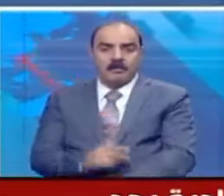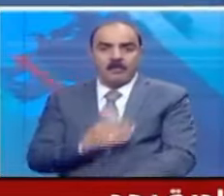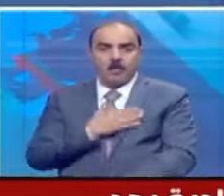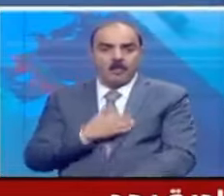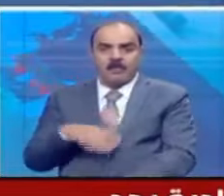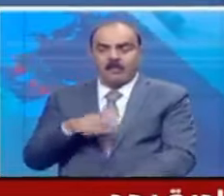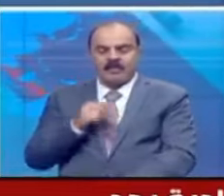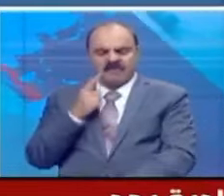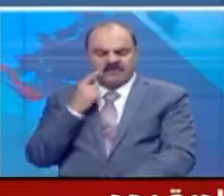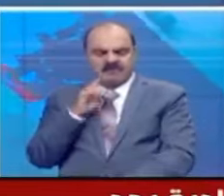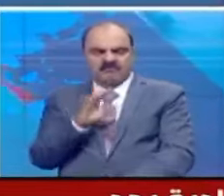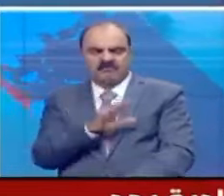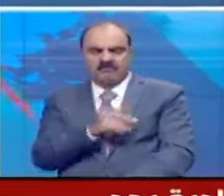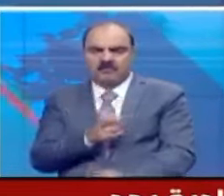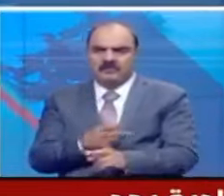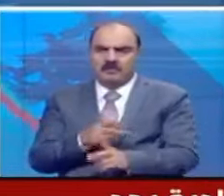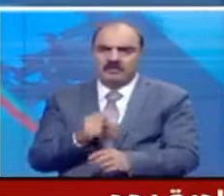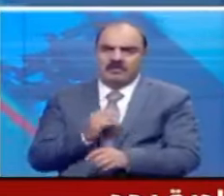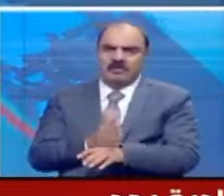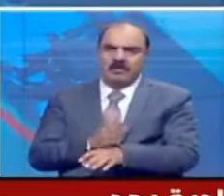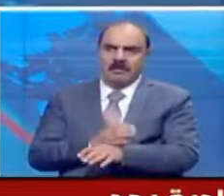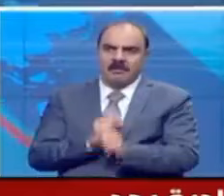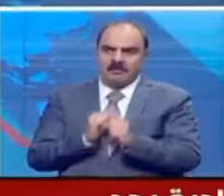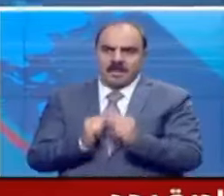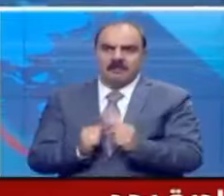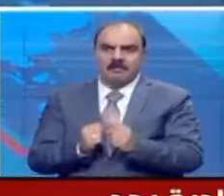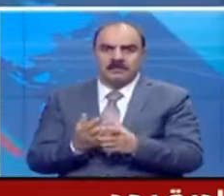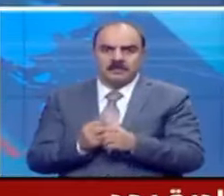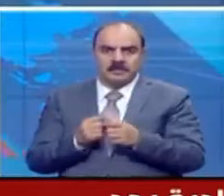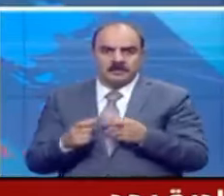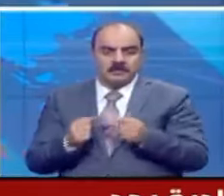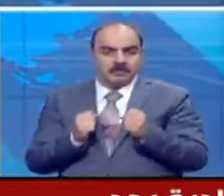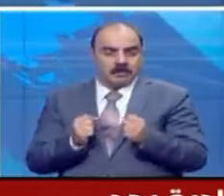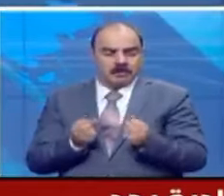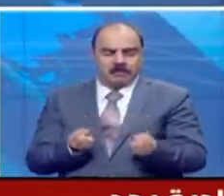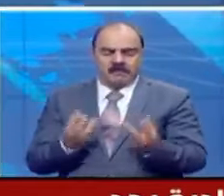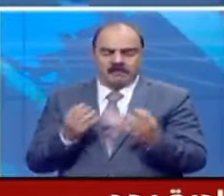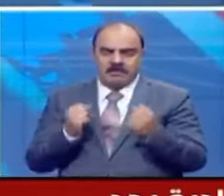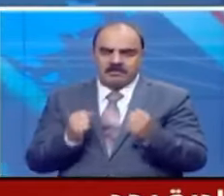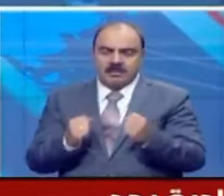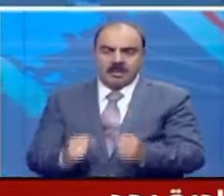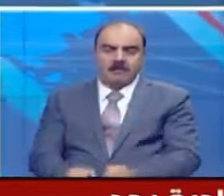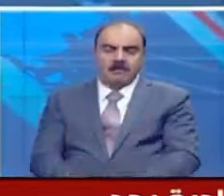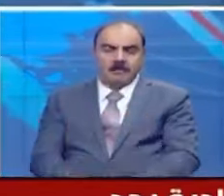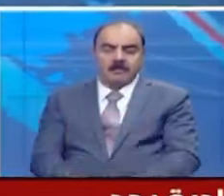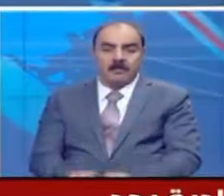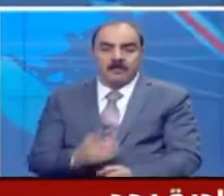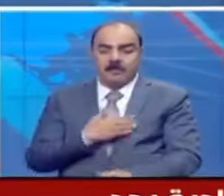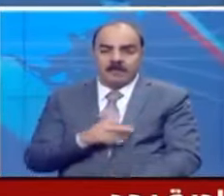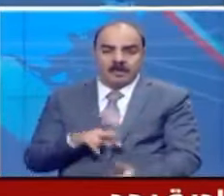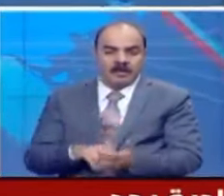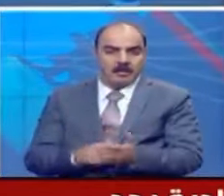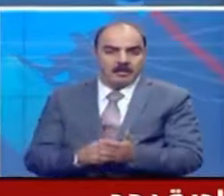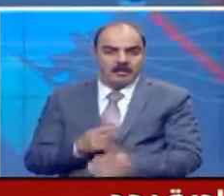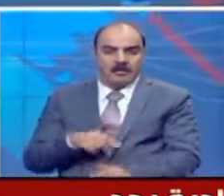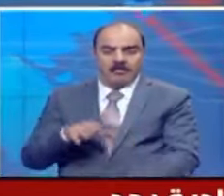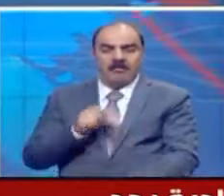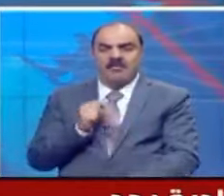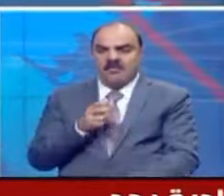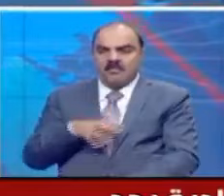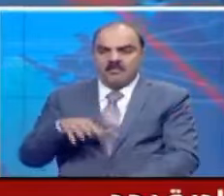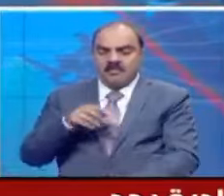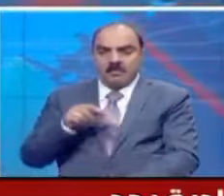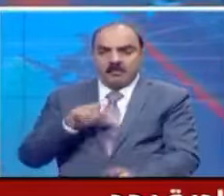السياسية استشعرت نبض الشارع في ظل ظروف استثنائية بتعيشها الدولة، وفي ظل ظروف